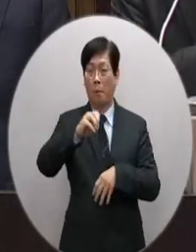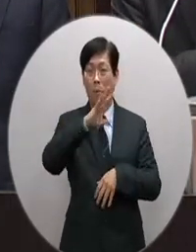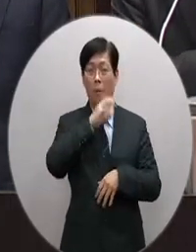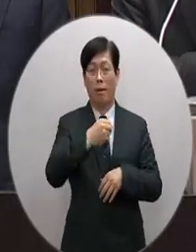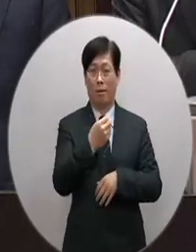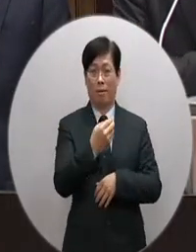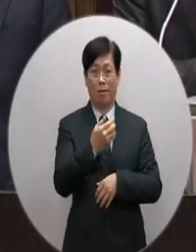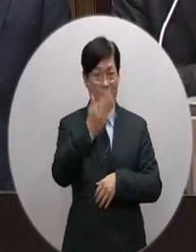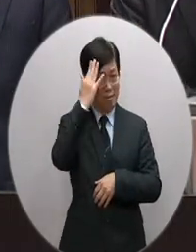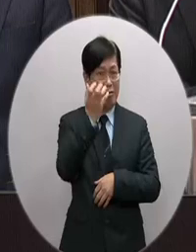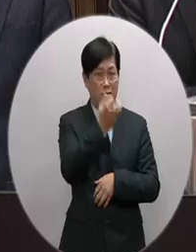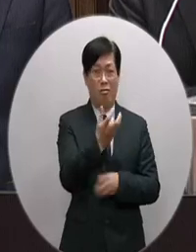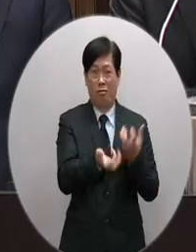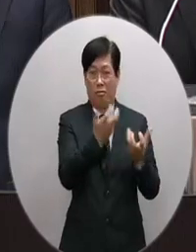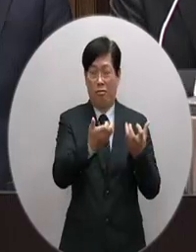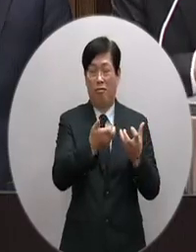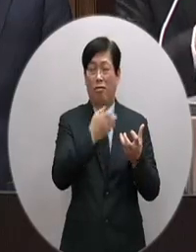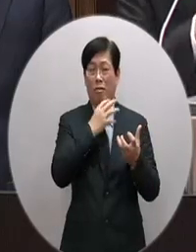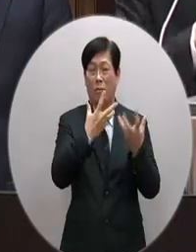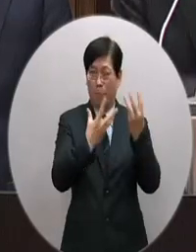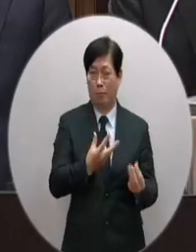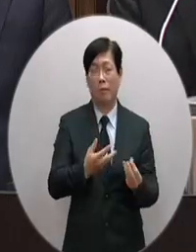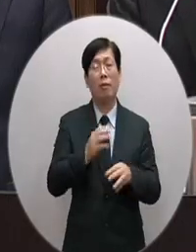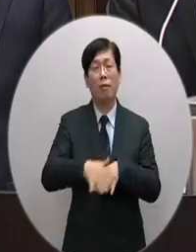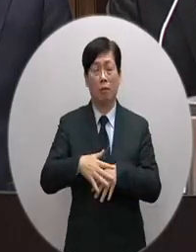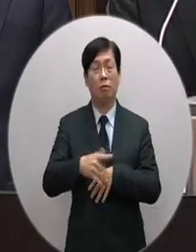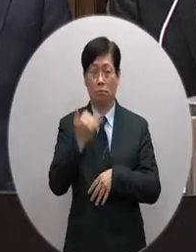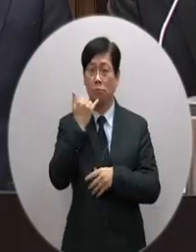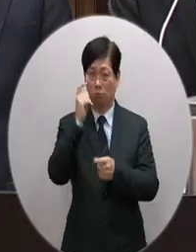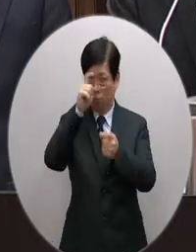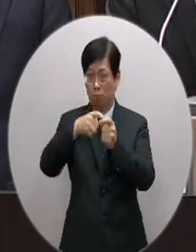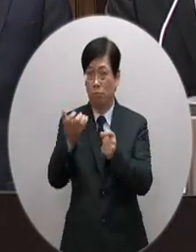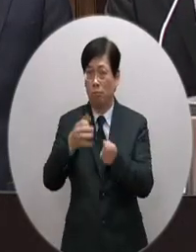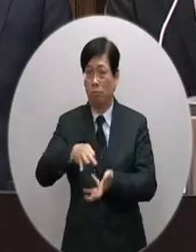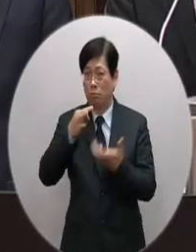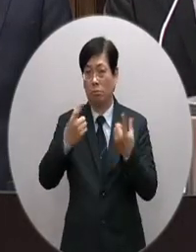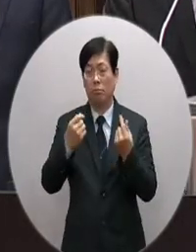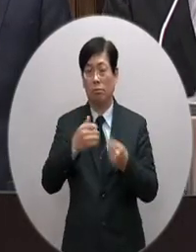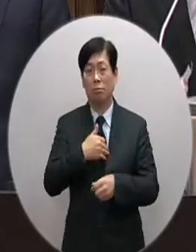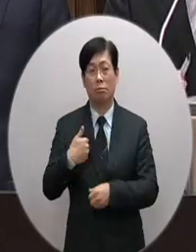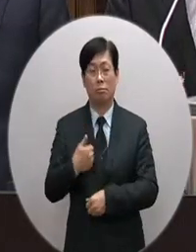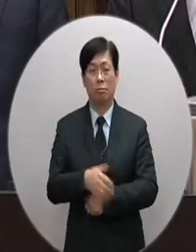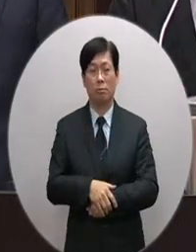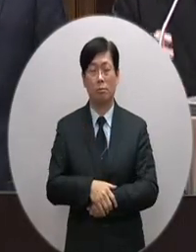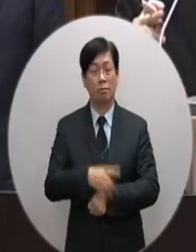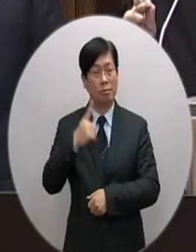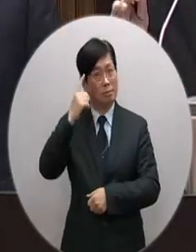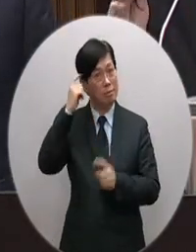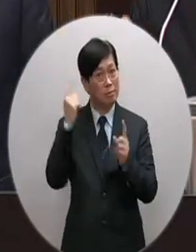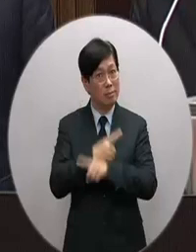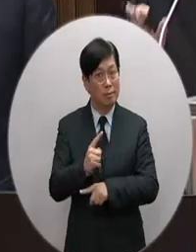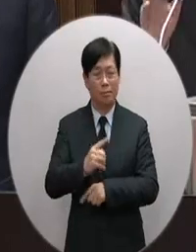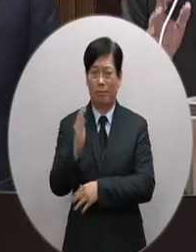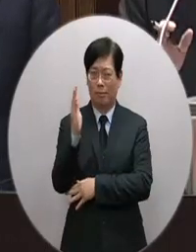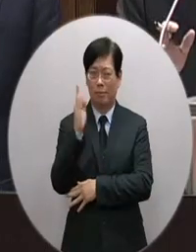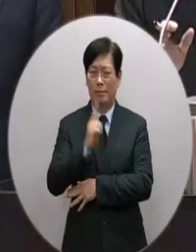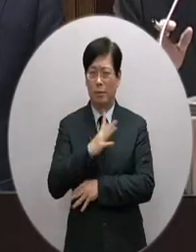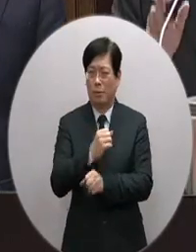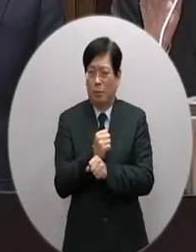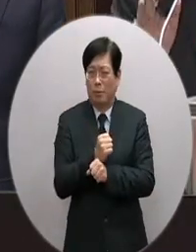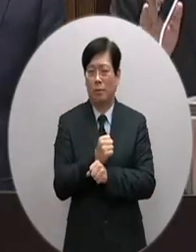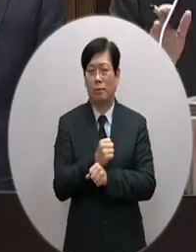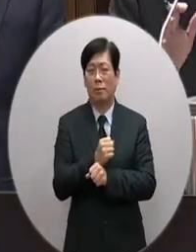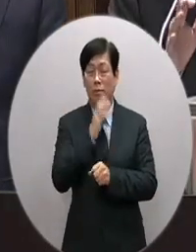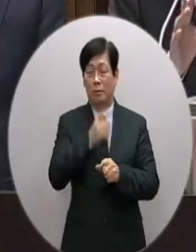少2座燃煤发电，那这个也是可以达到你刚刚讲的这些目标。换句话说，其实政府已经注意